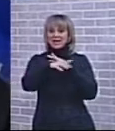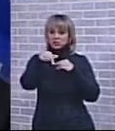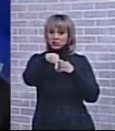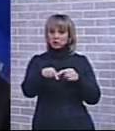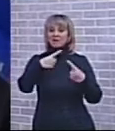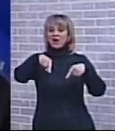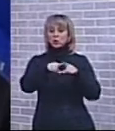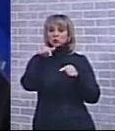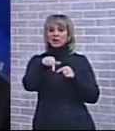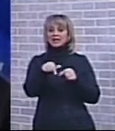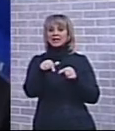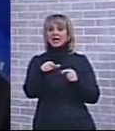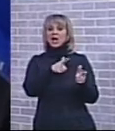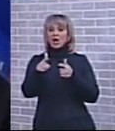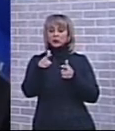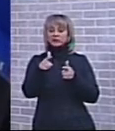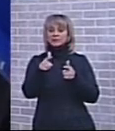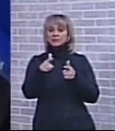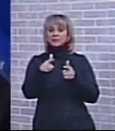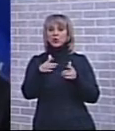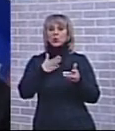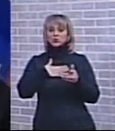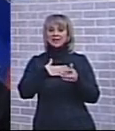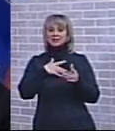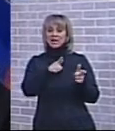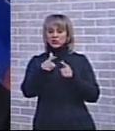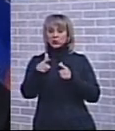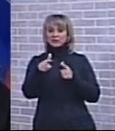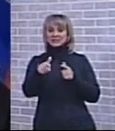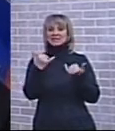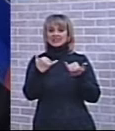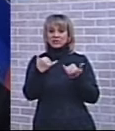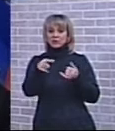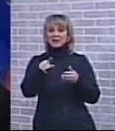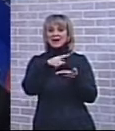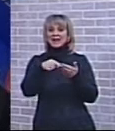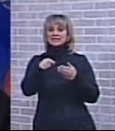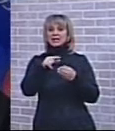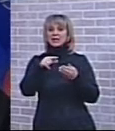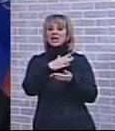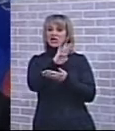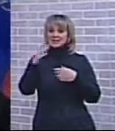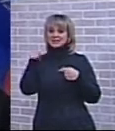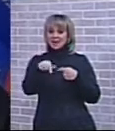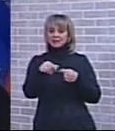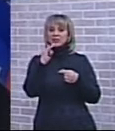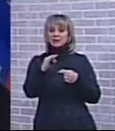территория в окружении готовится. У нас готовятся сегодня городские леса